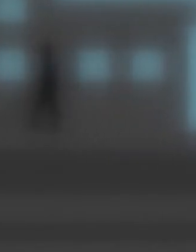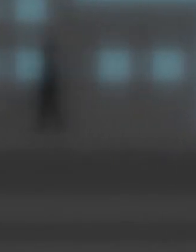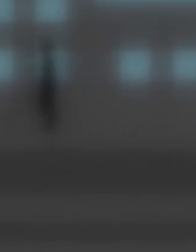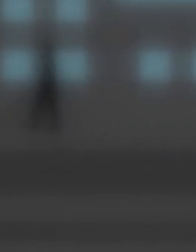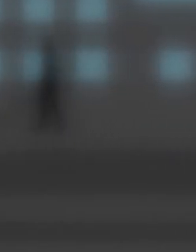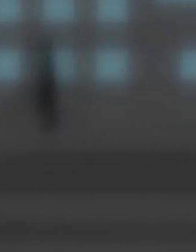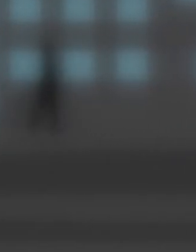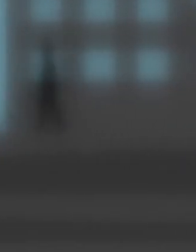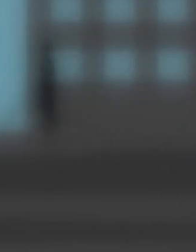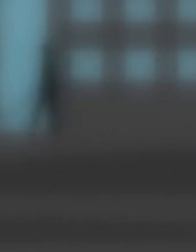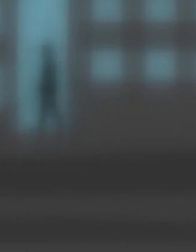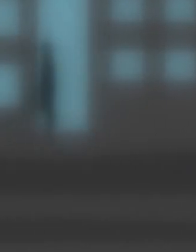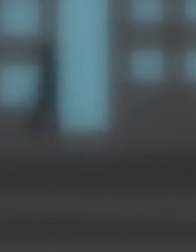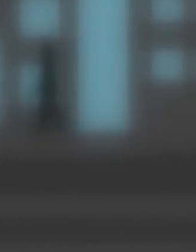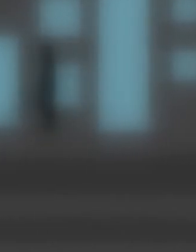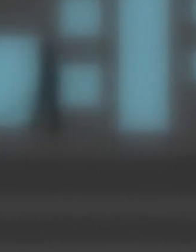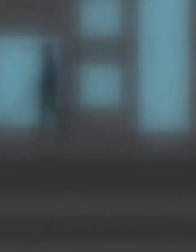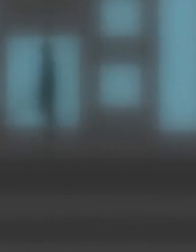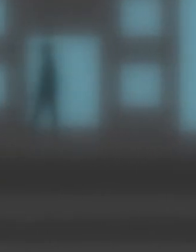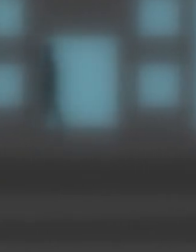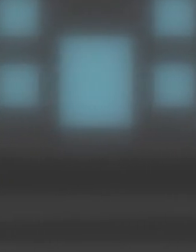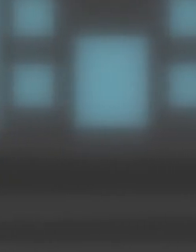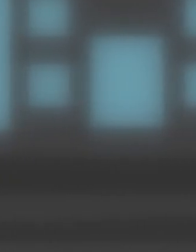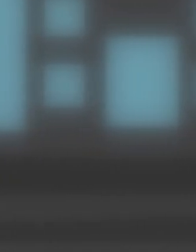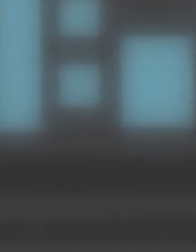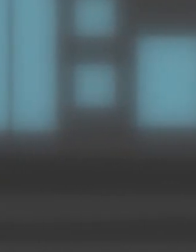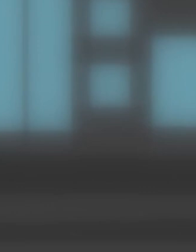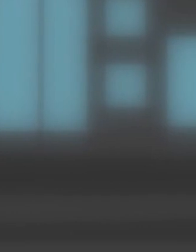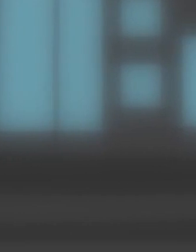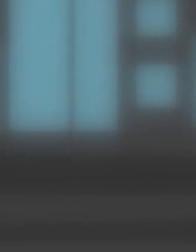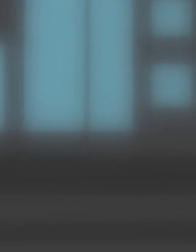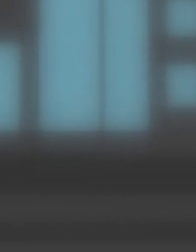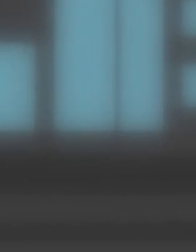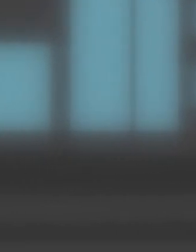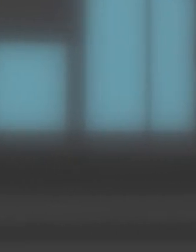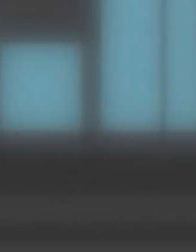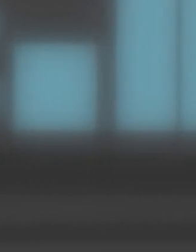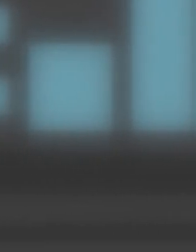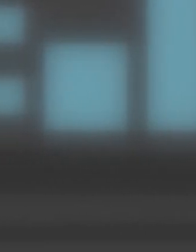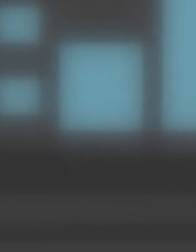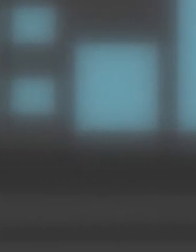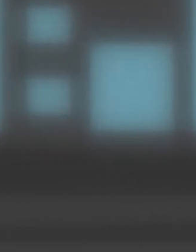I can do anything, I can reach any goal today.